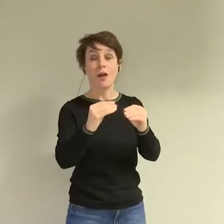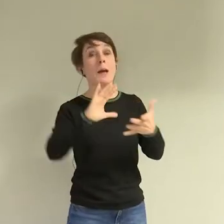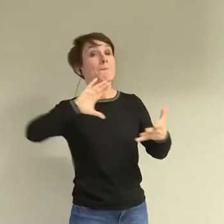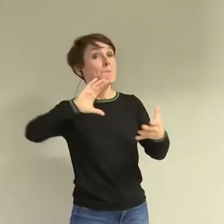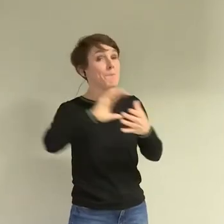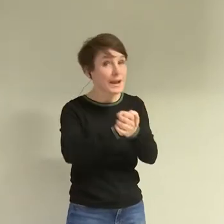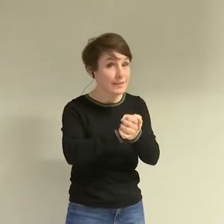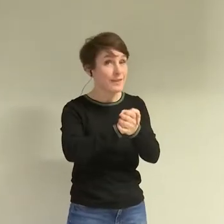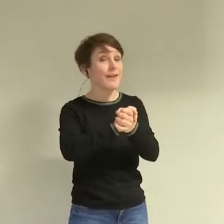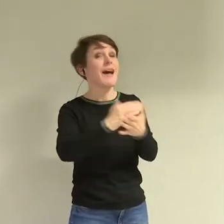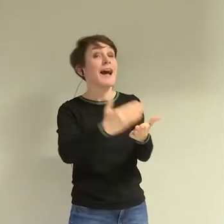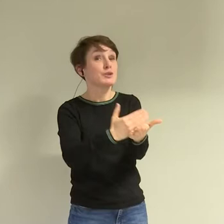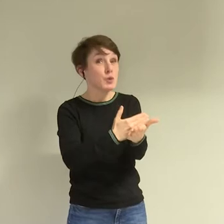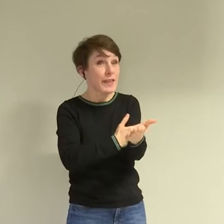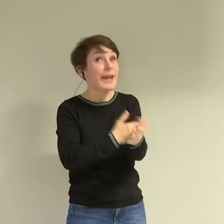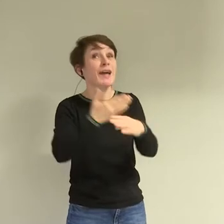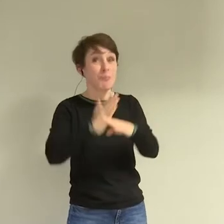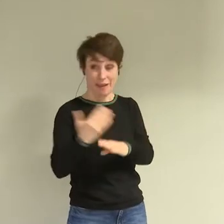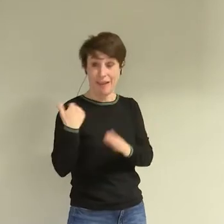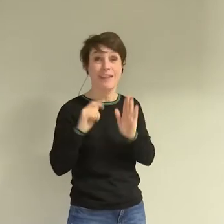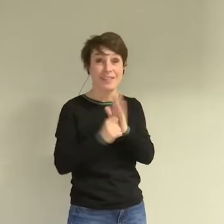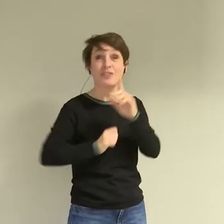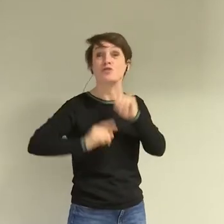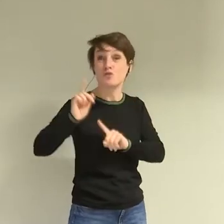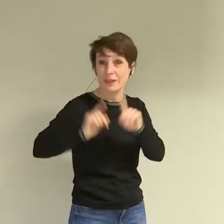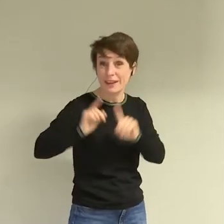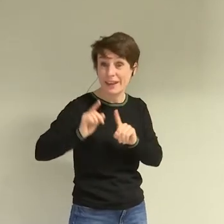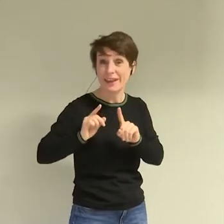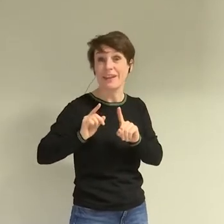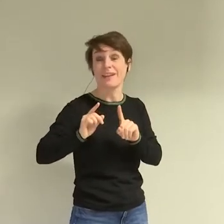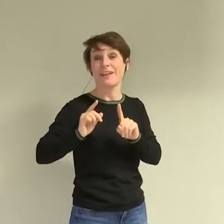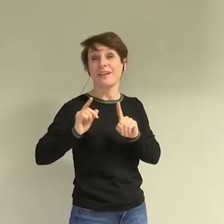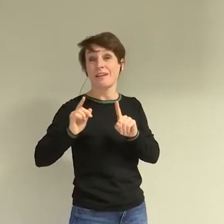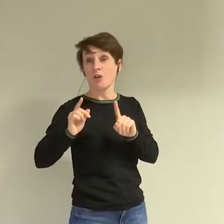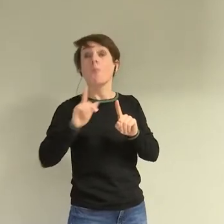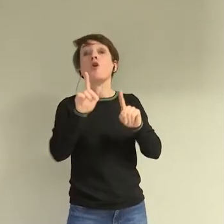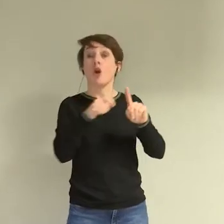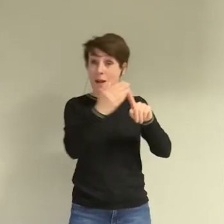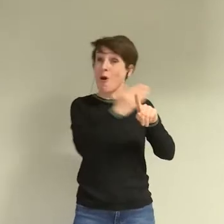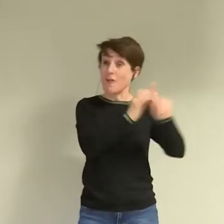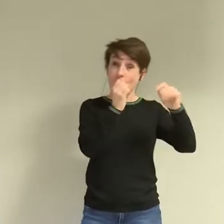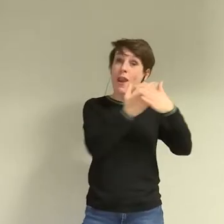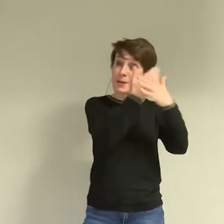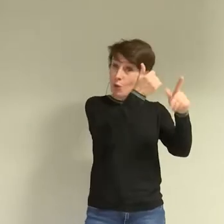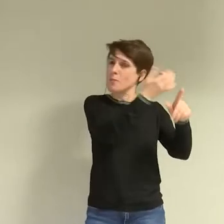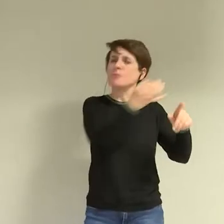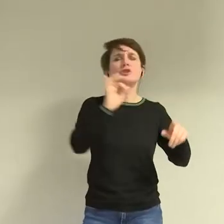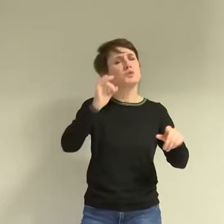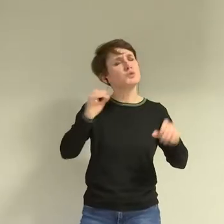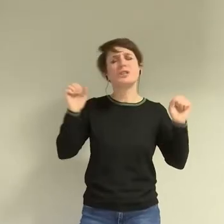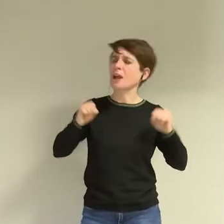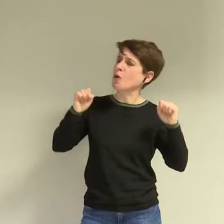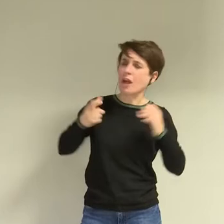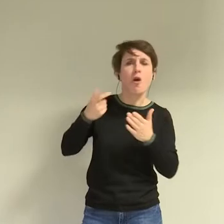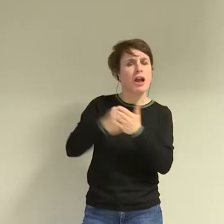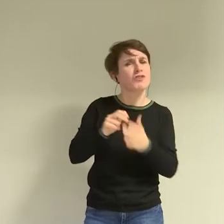qui était prêt pour le mois de juillet et qui faisait logiquement suite à l'accord de principe de la métropole qui avait été matérialisée par le